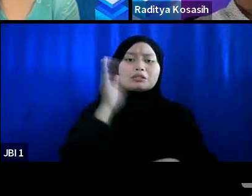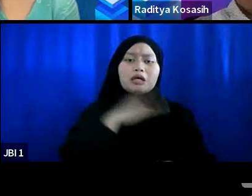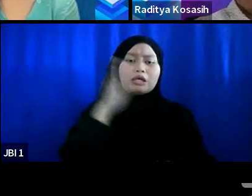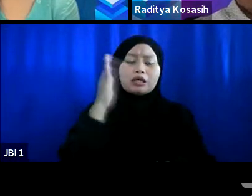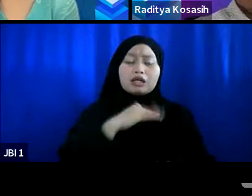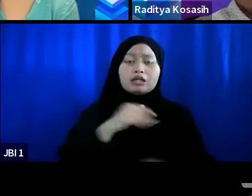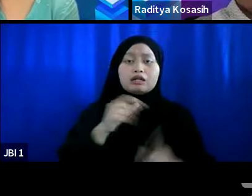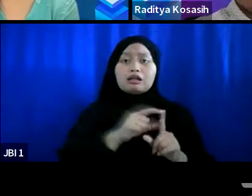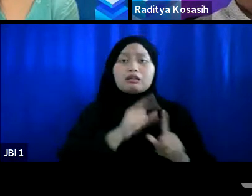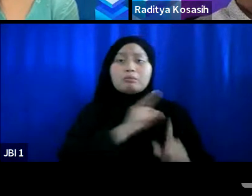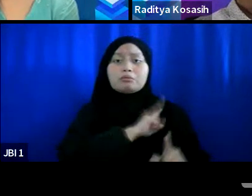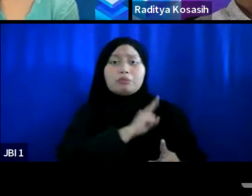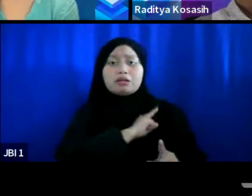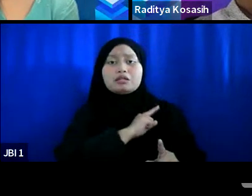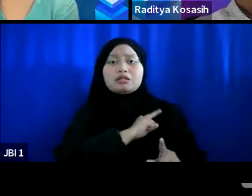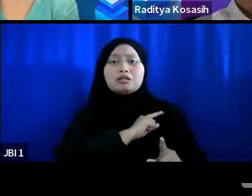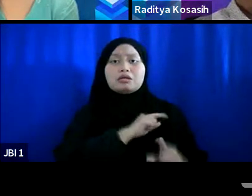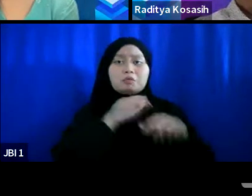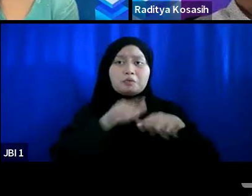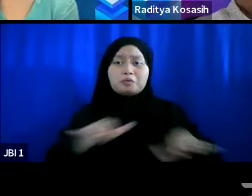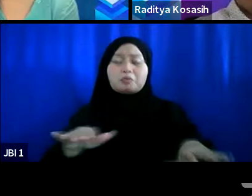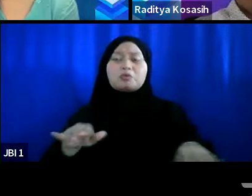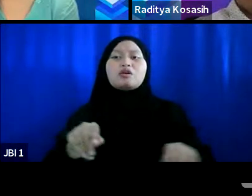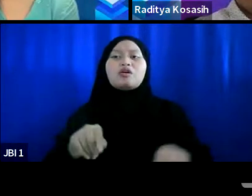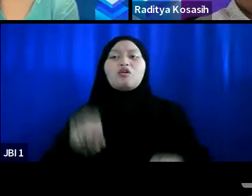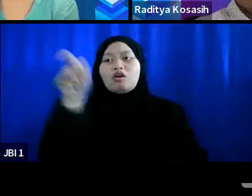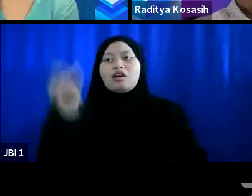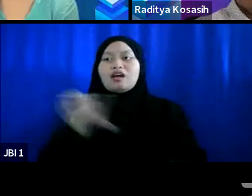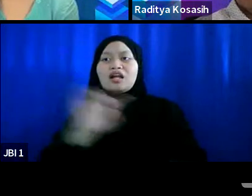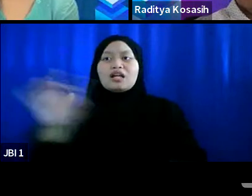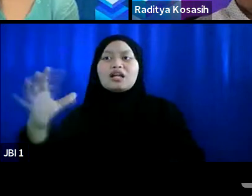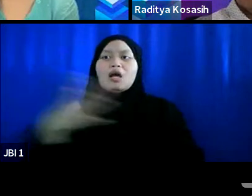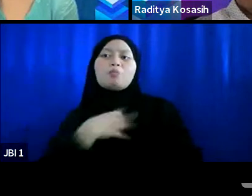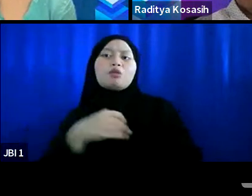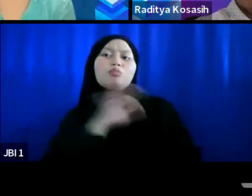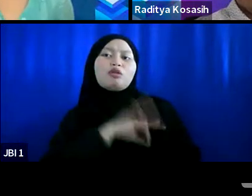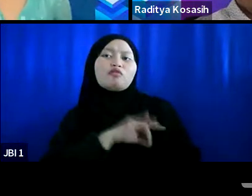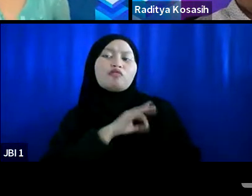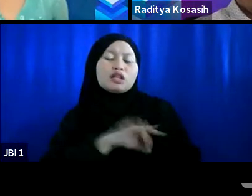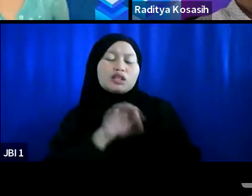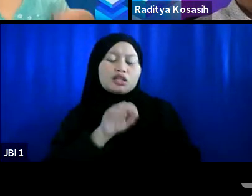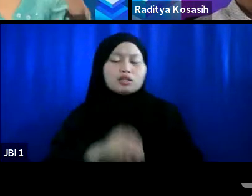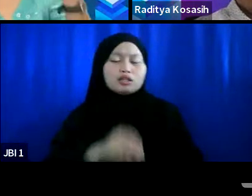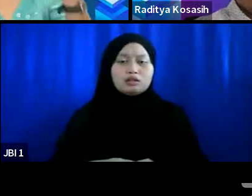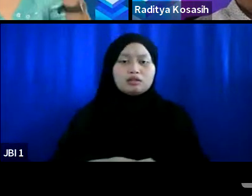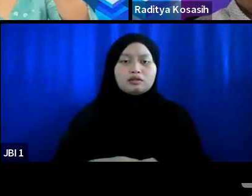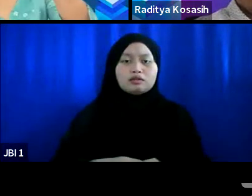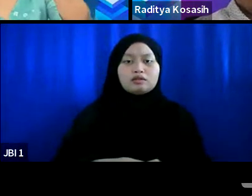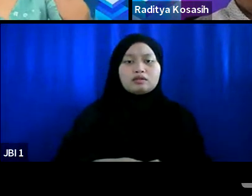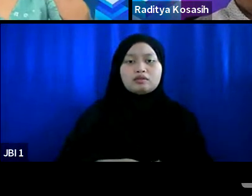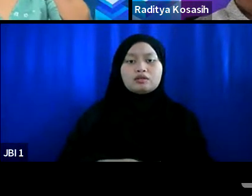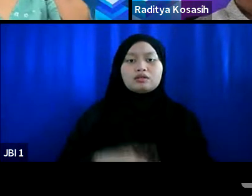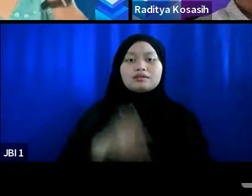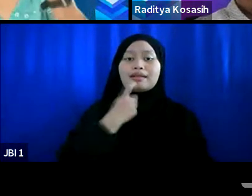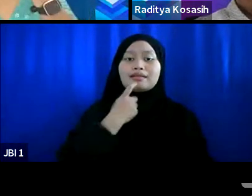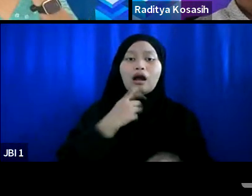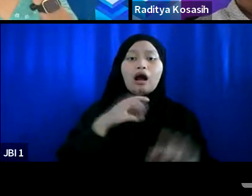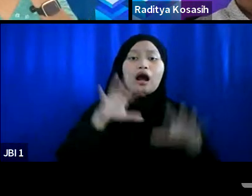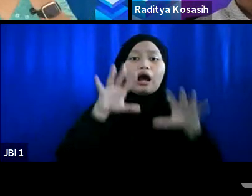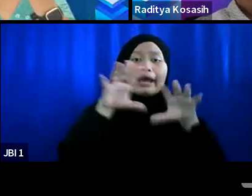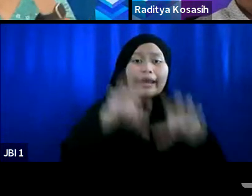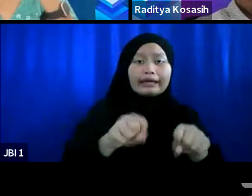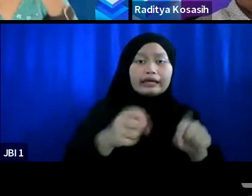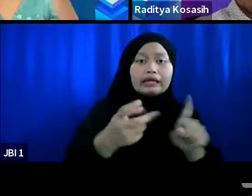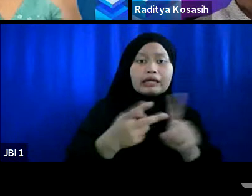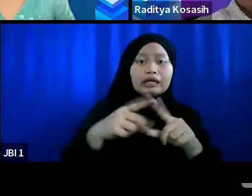pribadinya yang dapat dimanfaatkan oleh pihak-pihak yang ditinggal niatnya tiap jahat ya Jadi kalau terkait Hakim ini benar serta merta